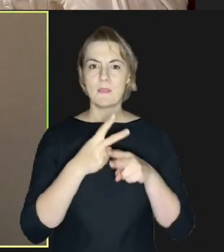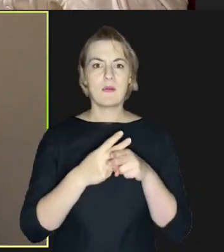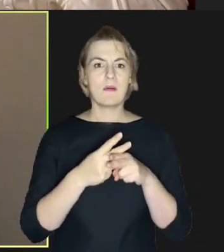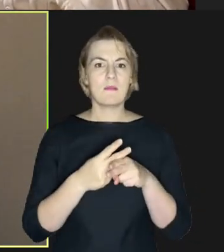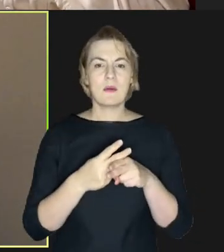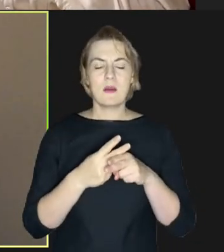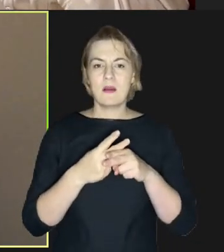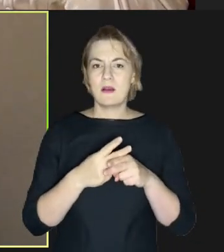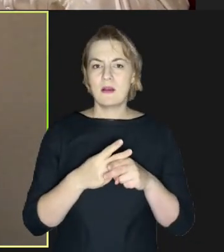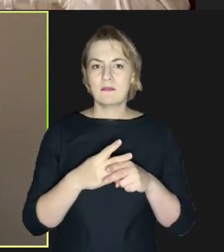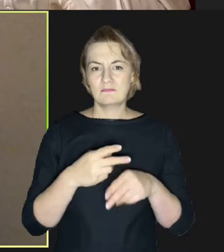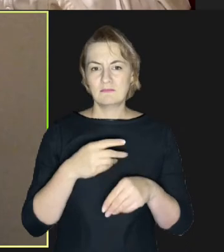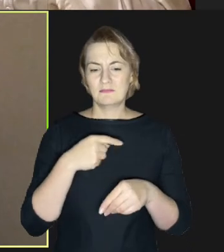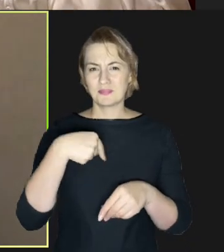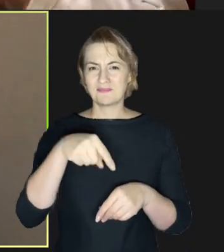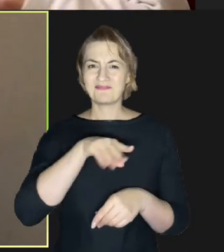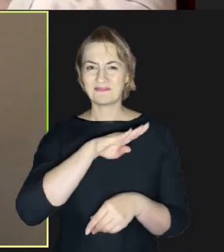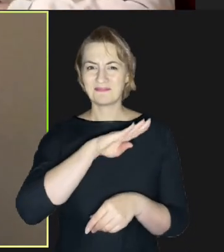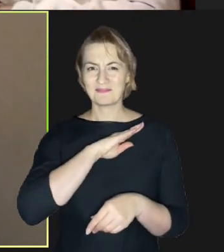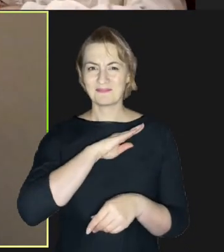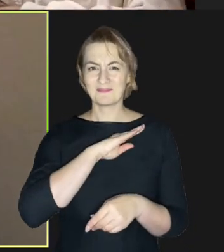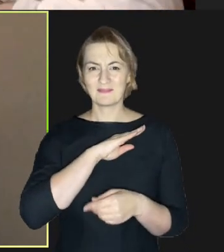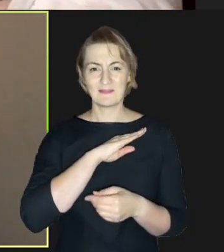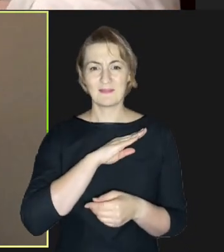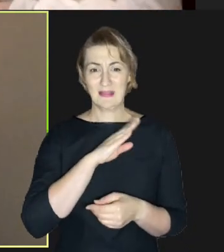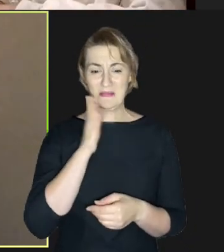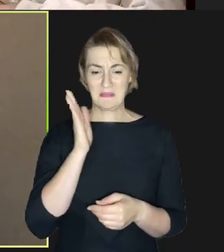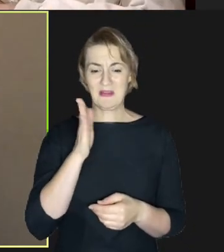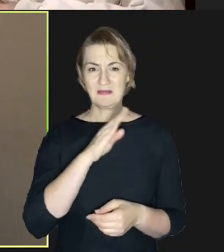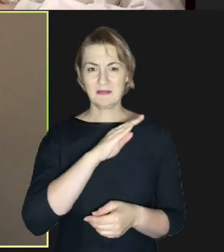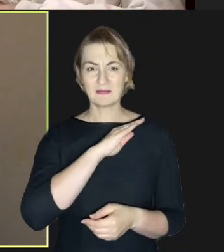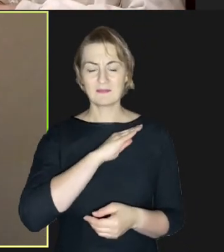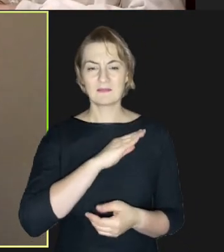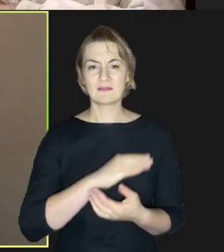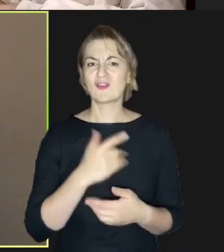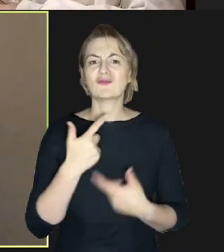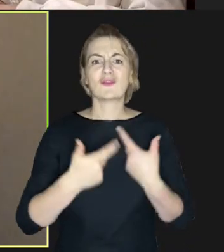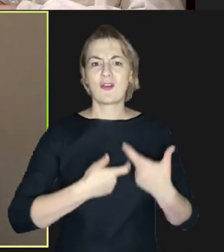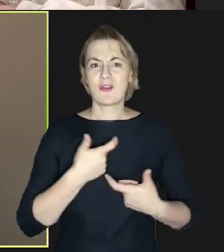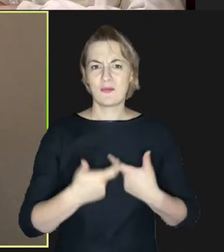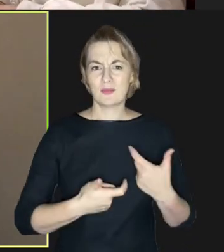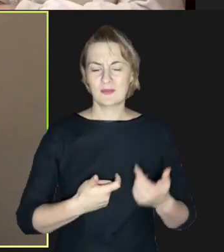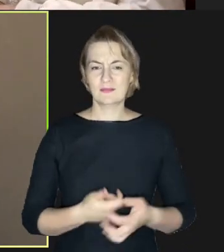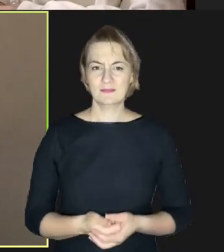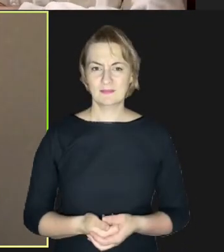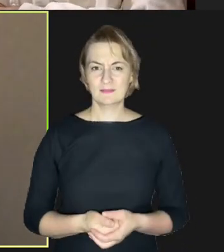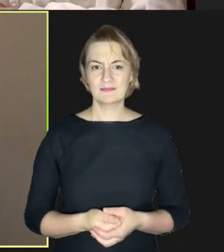terminalną chorobę, czyli że katastrofa jest nieunikniona, tak? Znaczy katastrofa, no,